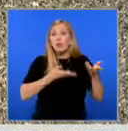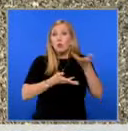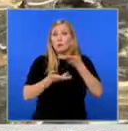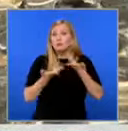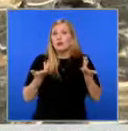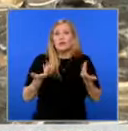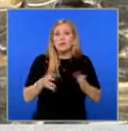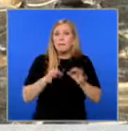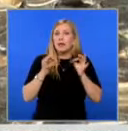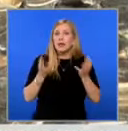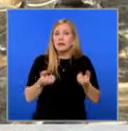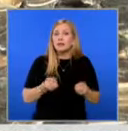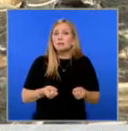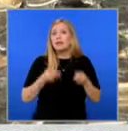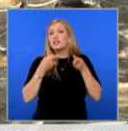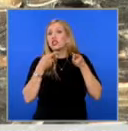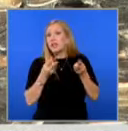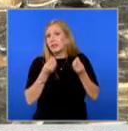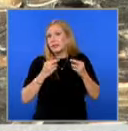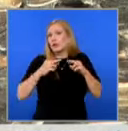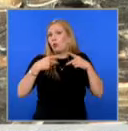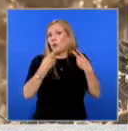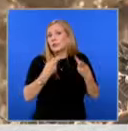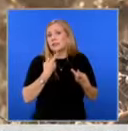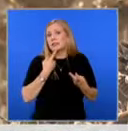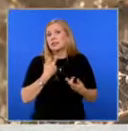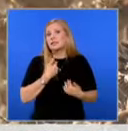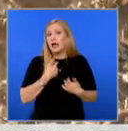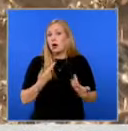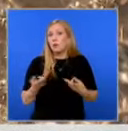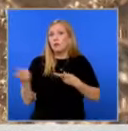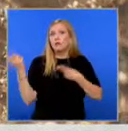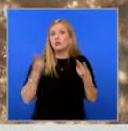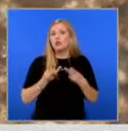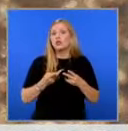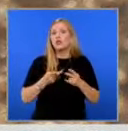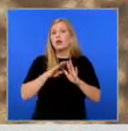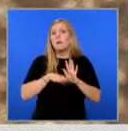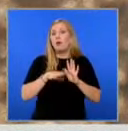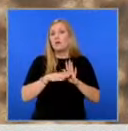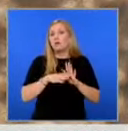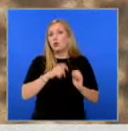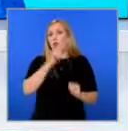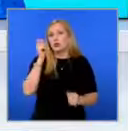взети така че те да бъдат компенсирани заради понесените загуби от внос на по-евтино украинско